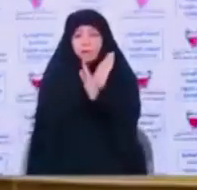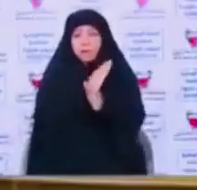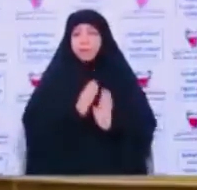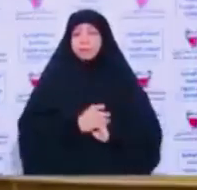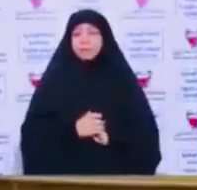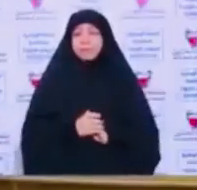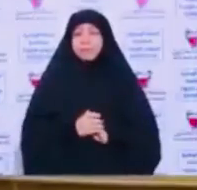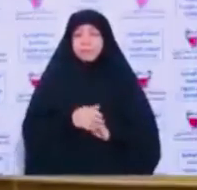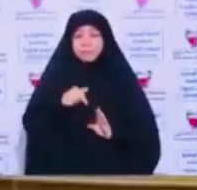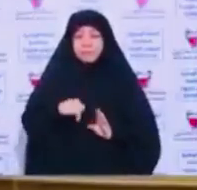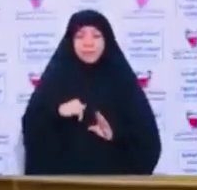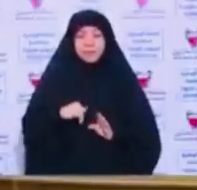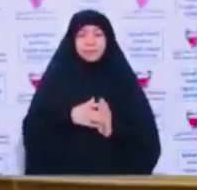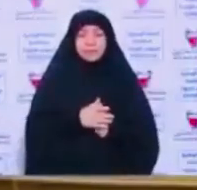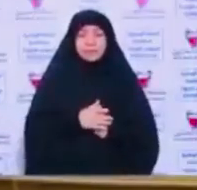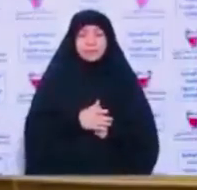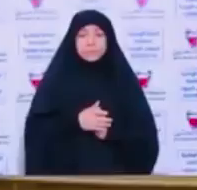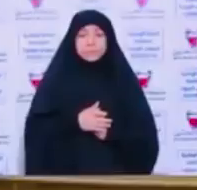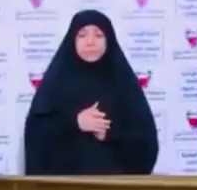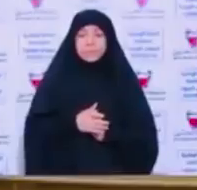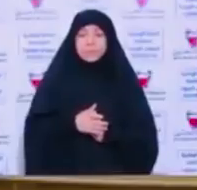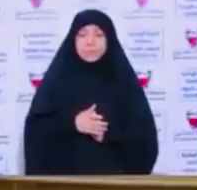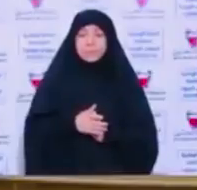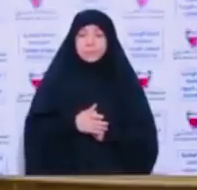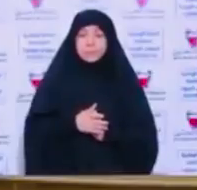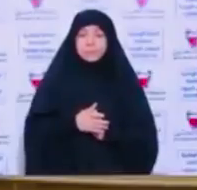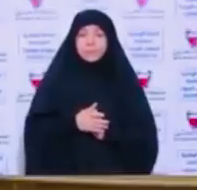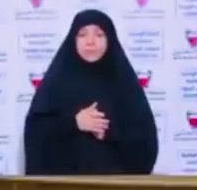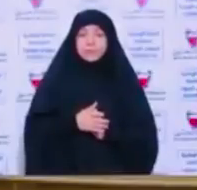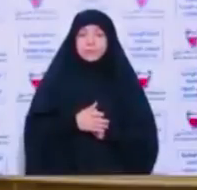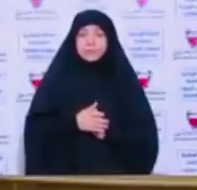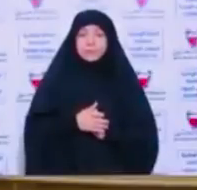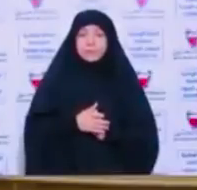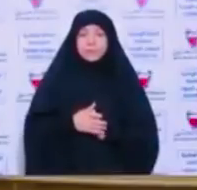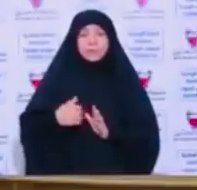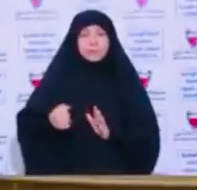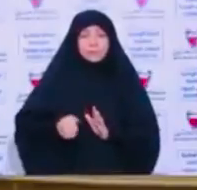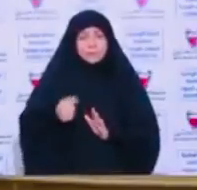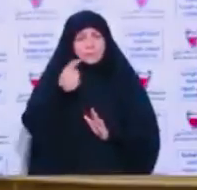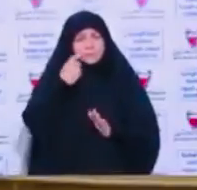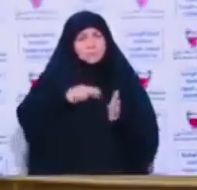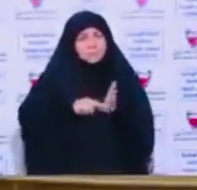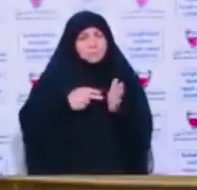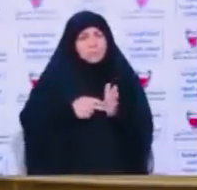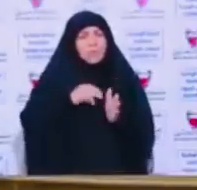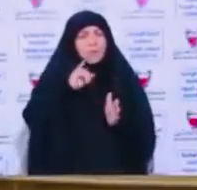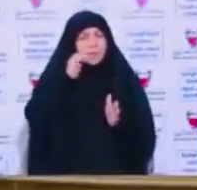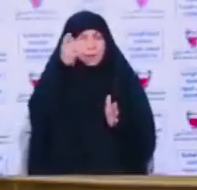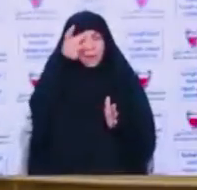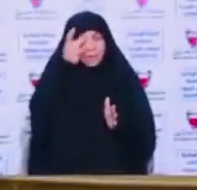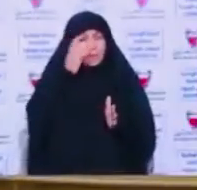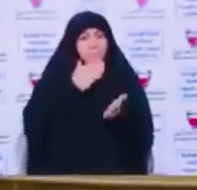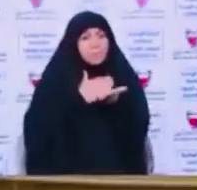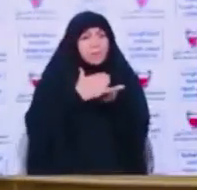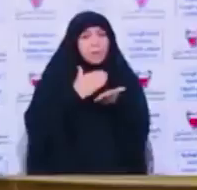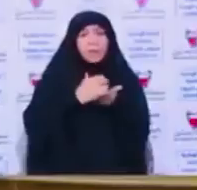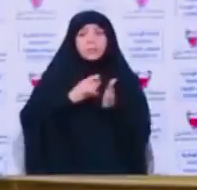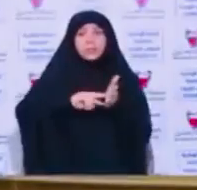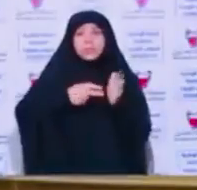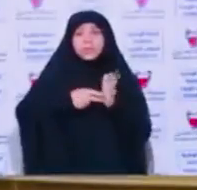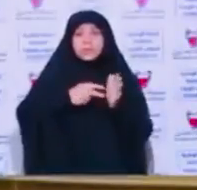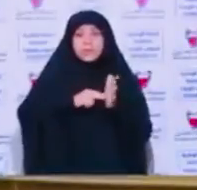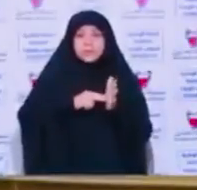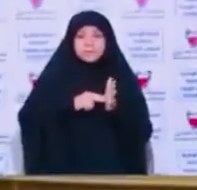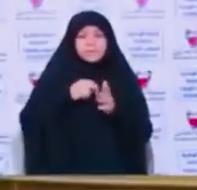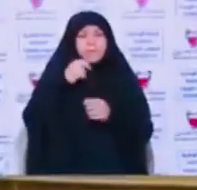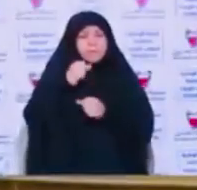البحرين لهذا هو الأجسام المضادة اللي شفناها، وأنا وعدتكم إن شاء الله سوف نعلن على جميع النتائج هذه